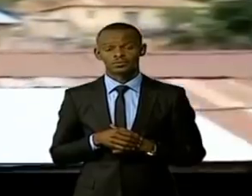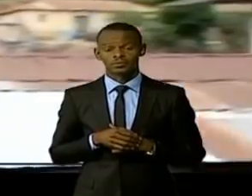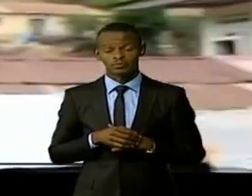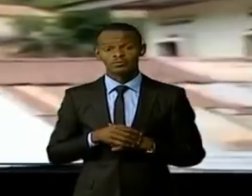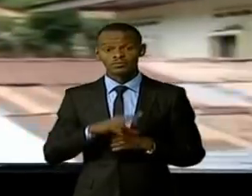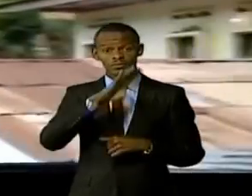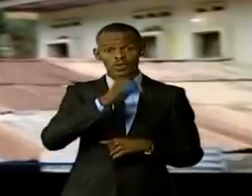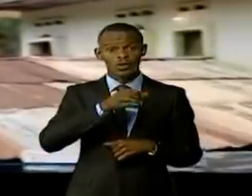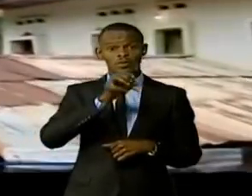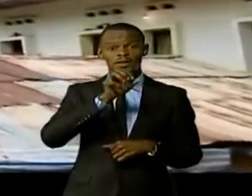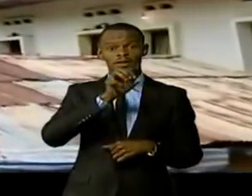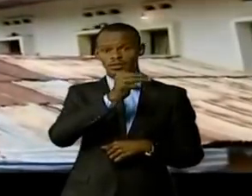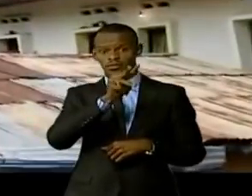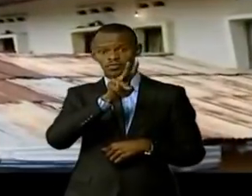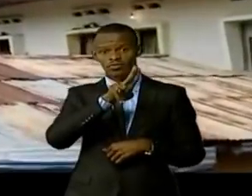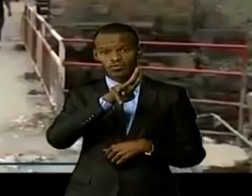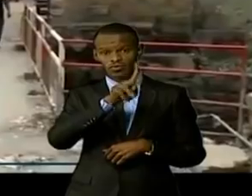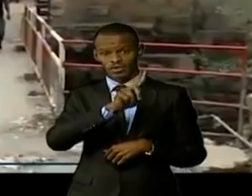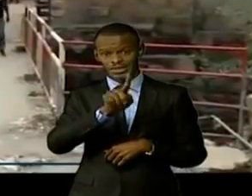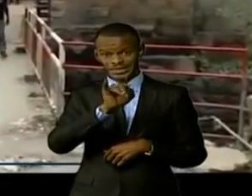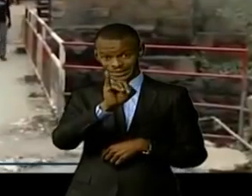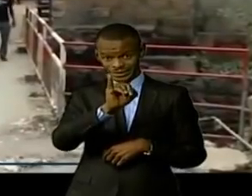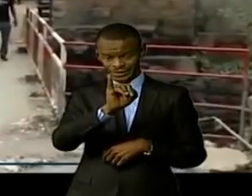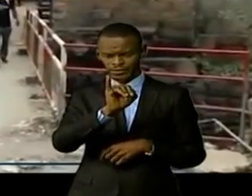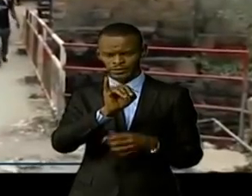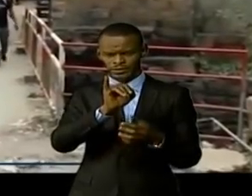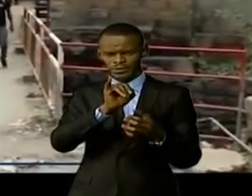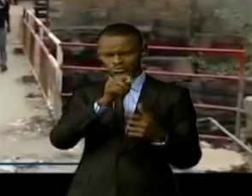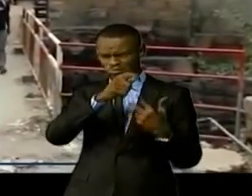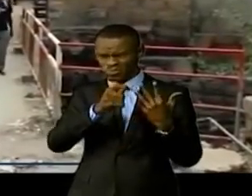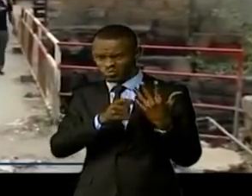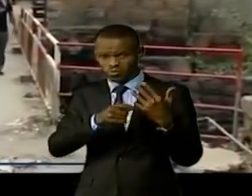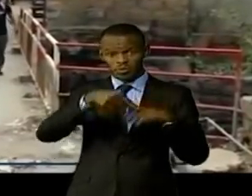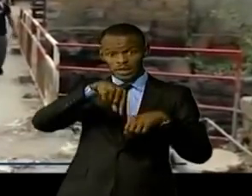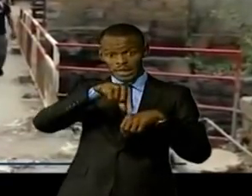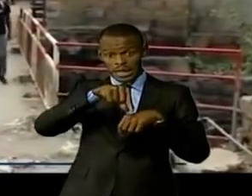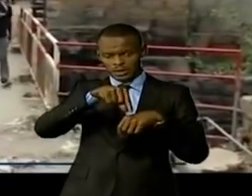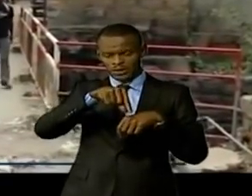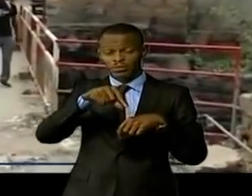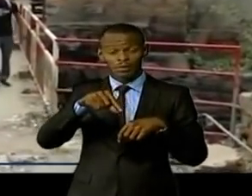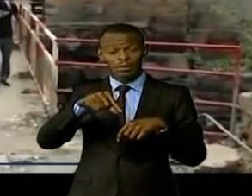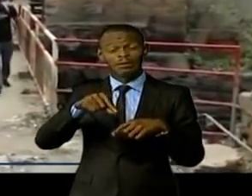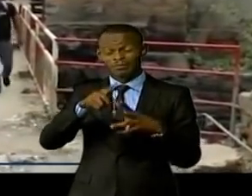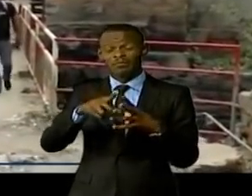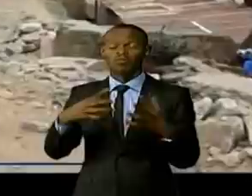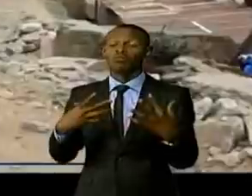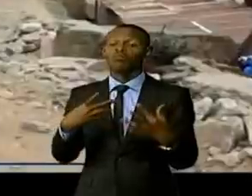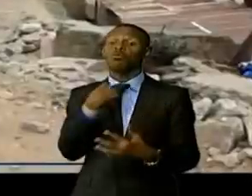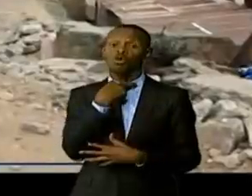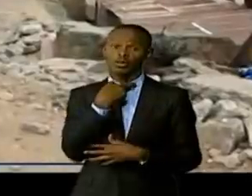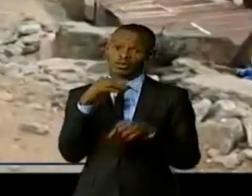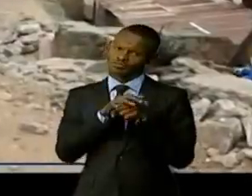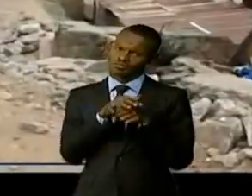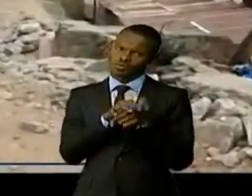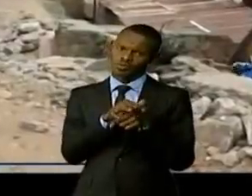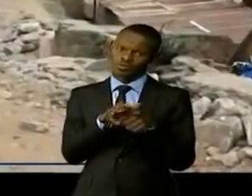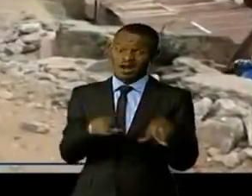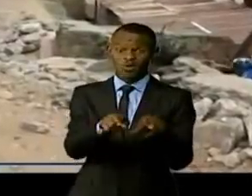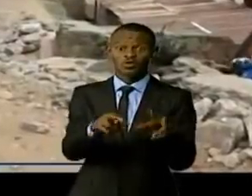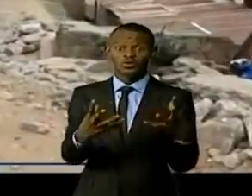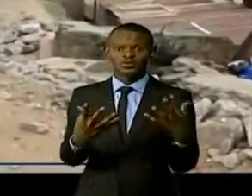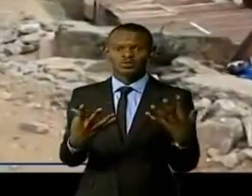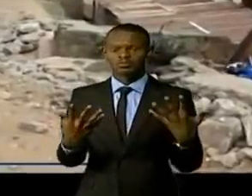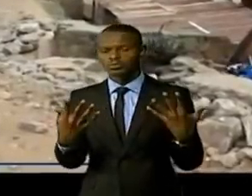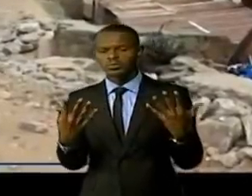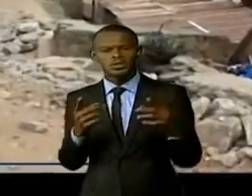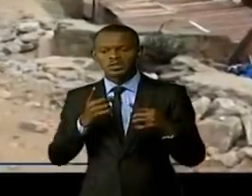Mvouzi est l'un des quartiers enclavés de la ville portuaire de Matadi au Congo central et il porte abusivement le sobriquet de Texas. Ce